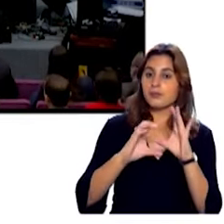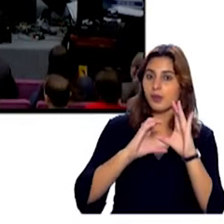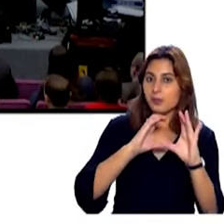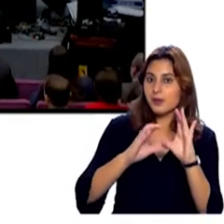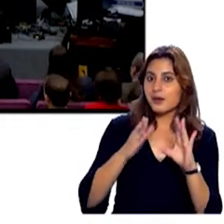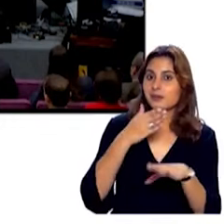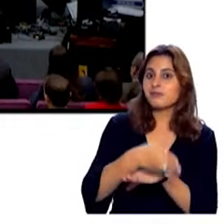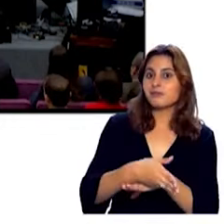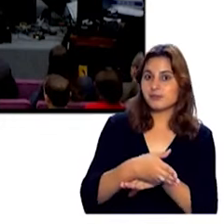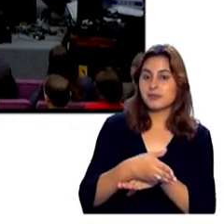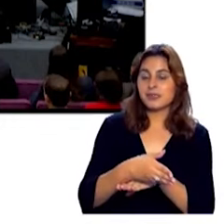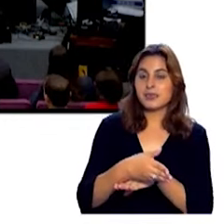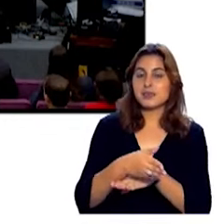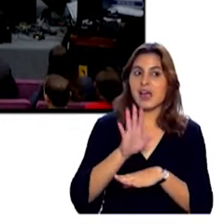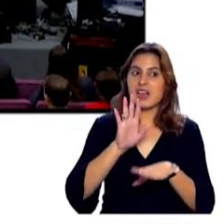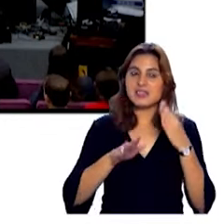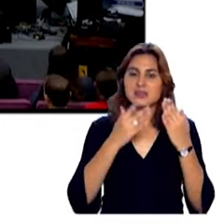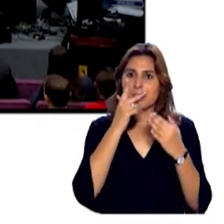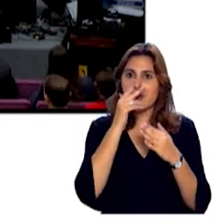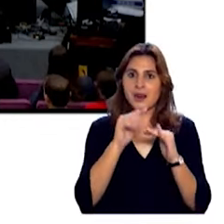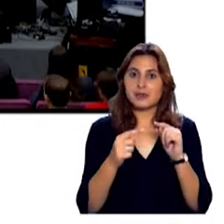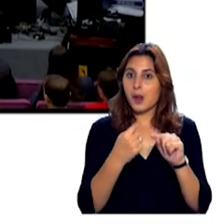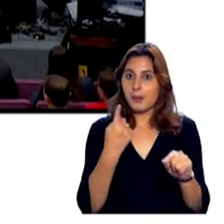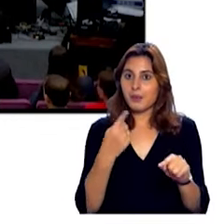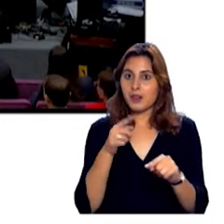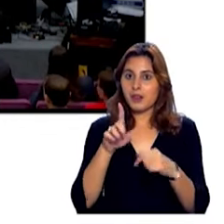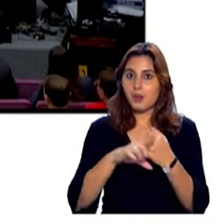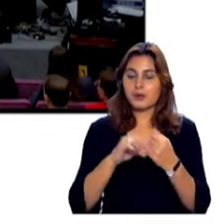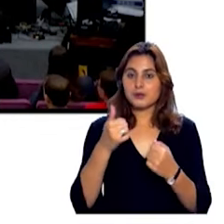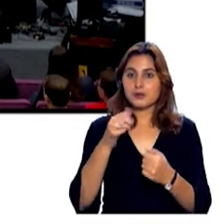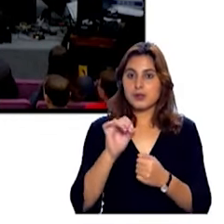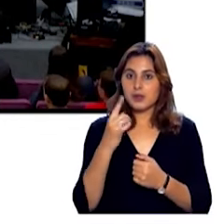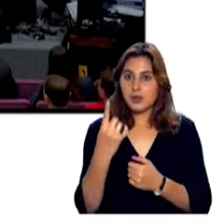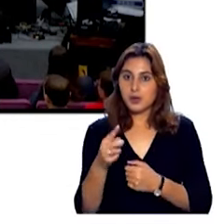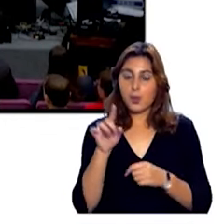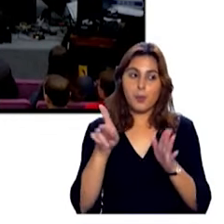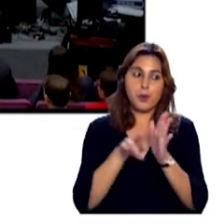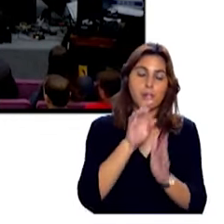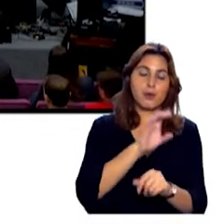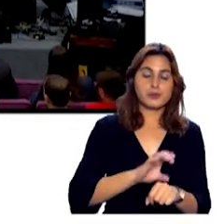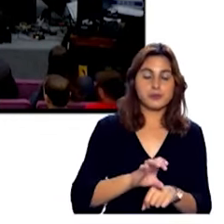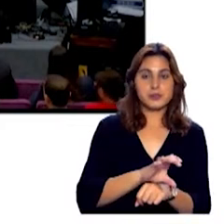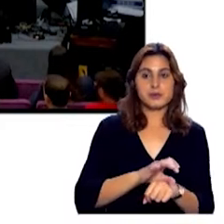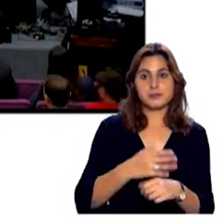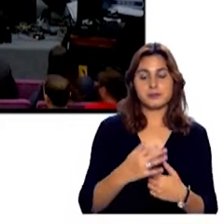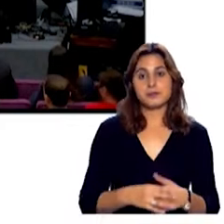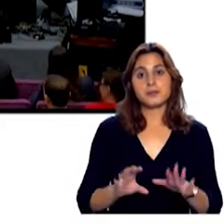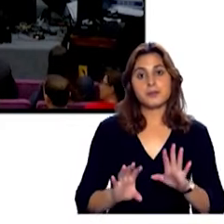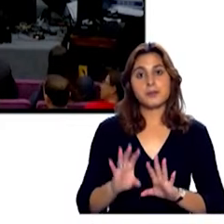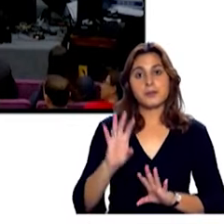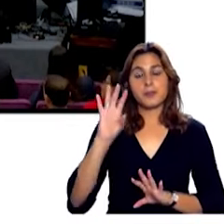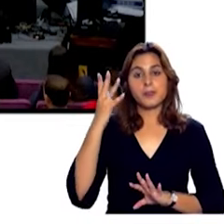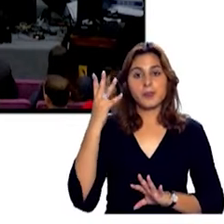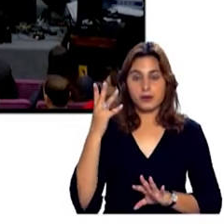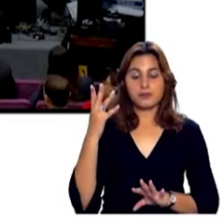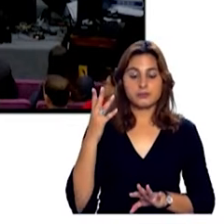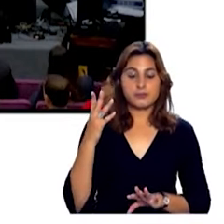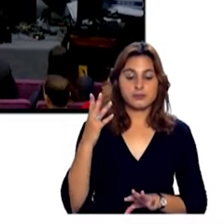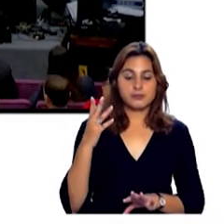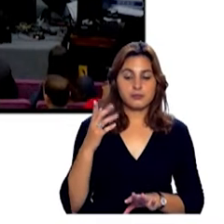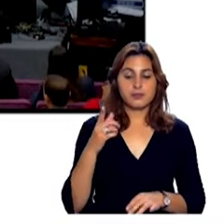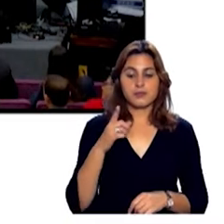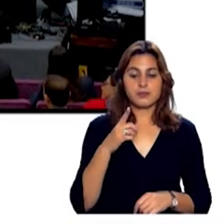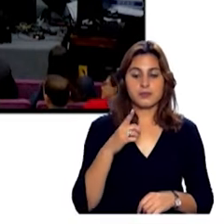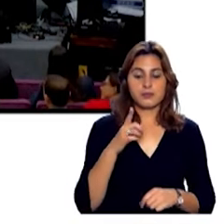l'articolo 111 Della costituzione cosa ha Fatto allora Il legislatore del 2009 avendo quindi un margine di